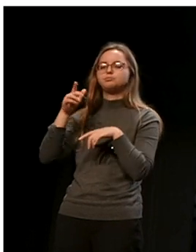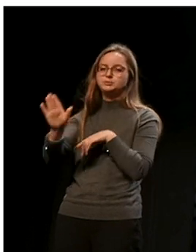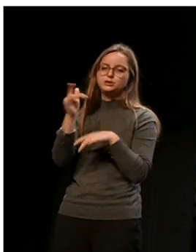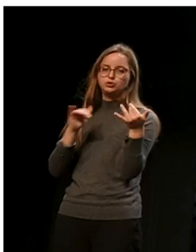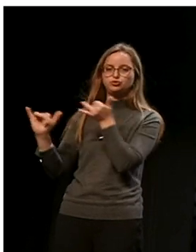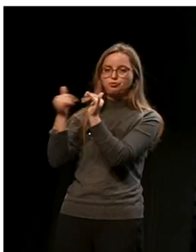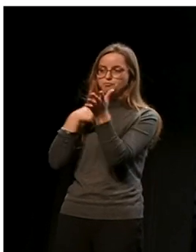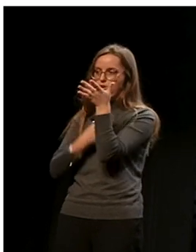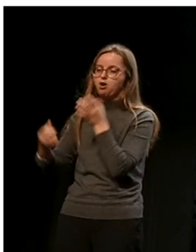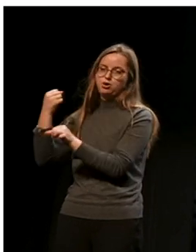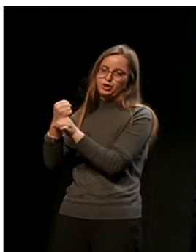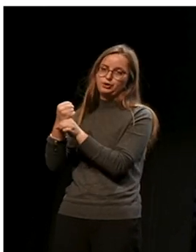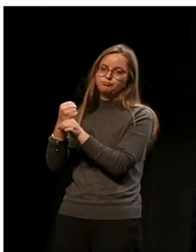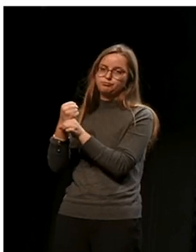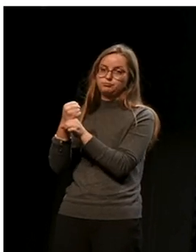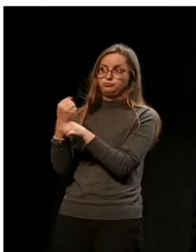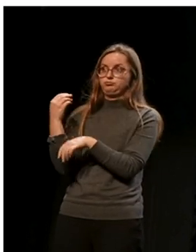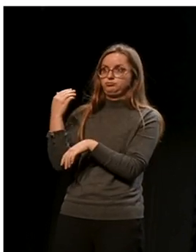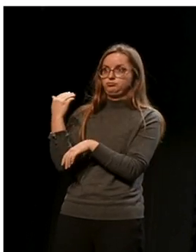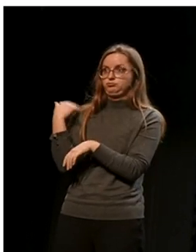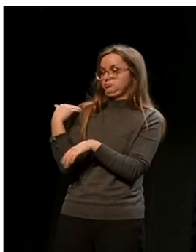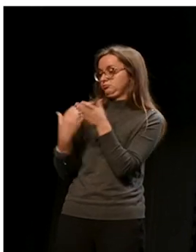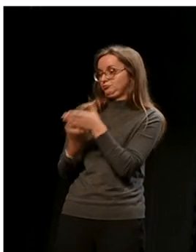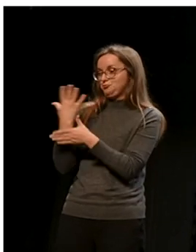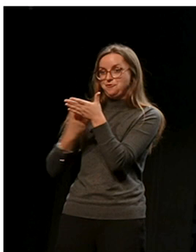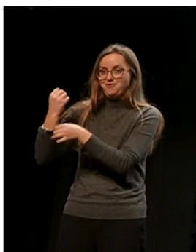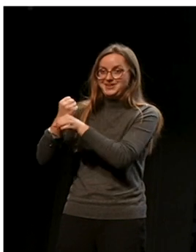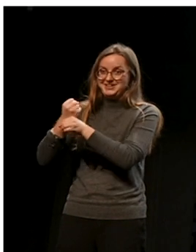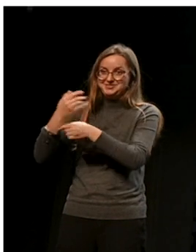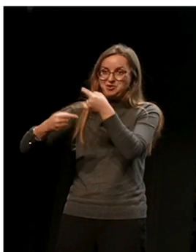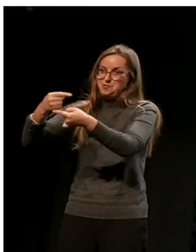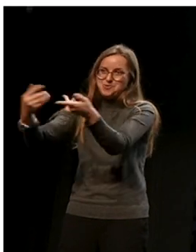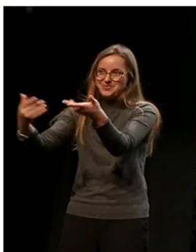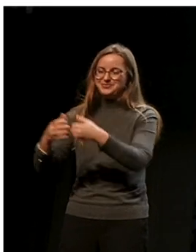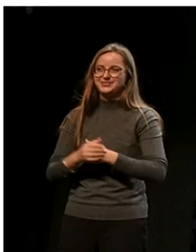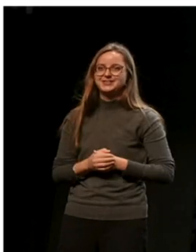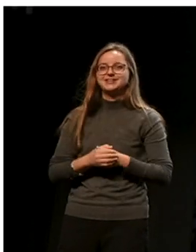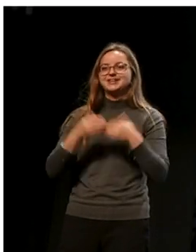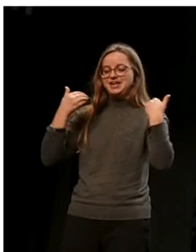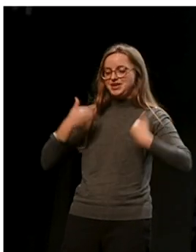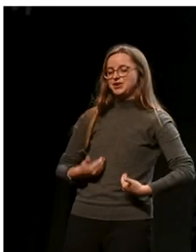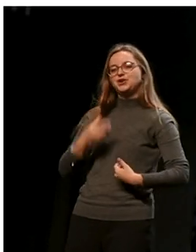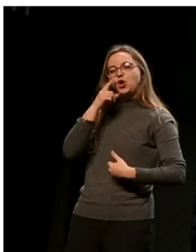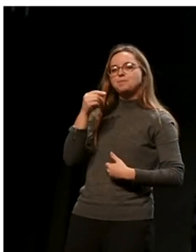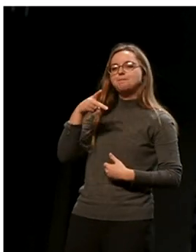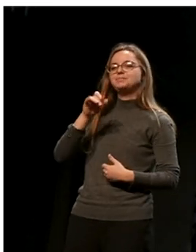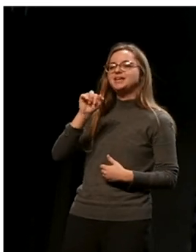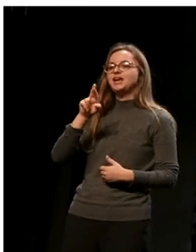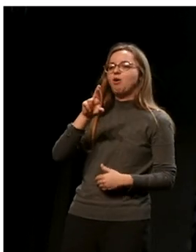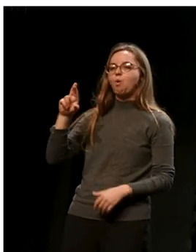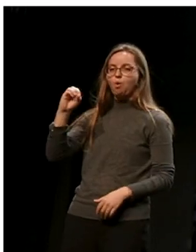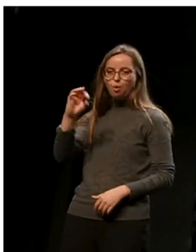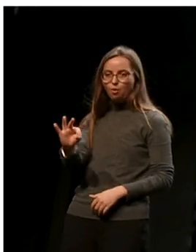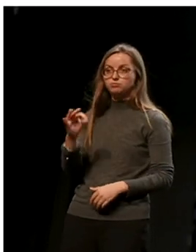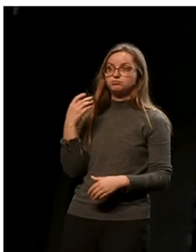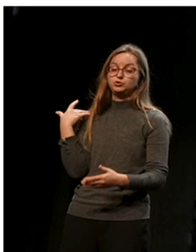Voilà. Qui est naissante. Qui est en train de... Voilà. Alors, je suis Pierrot, je suis illustrateur de jeux depuis